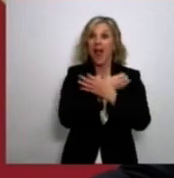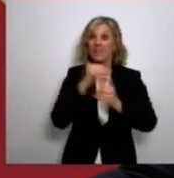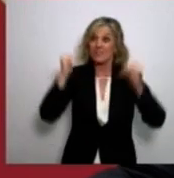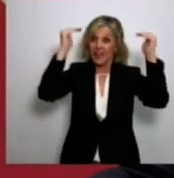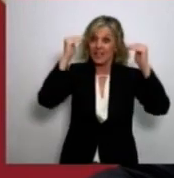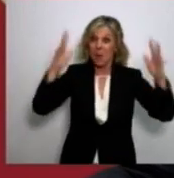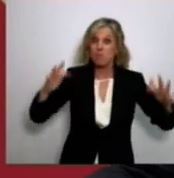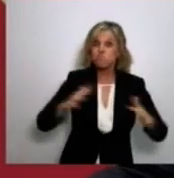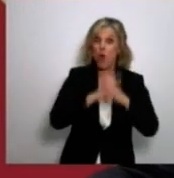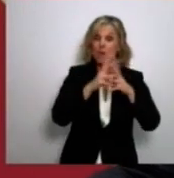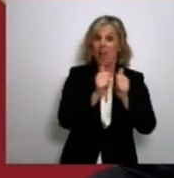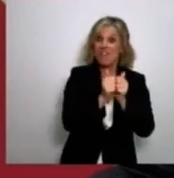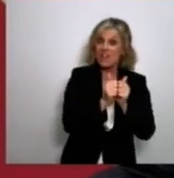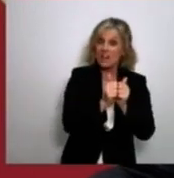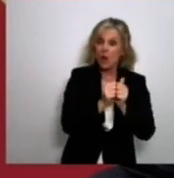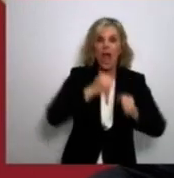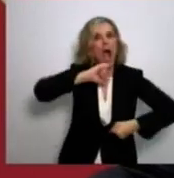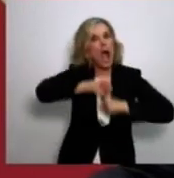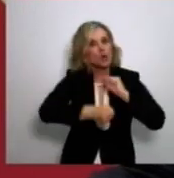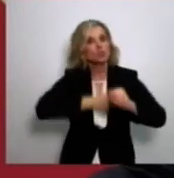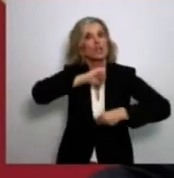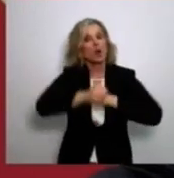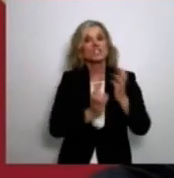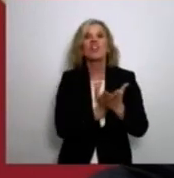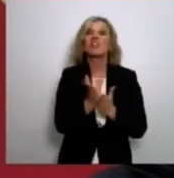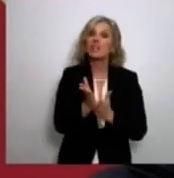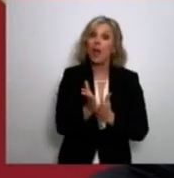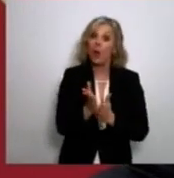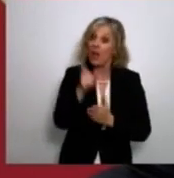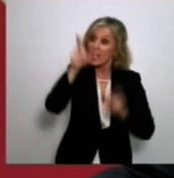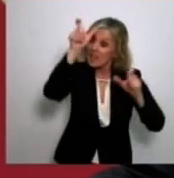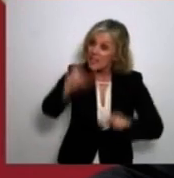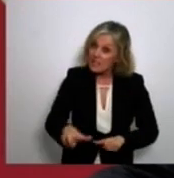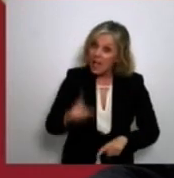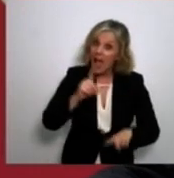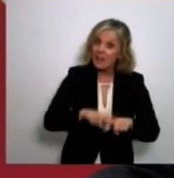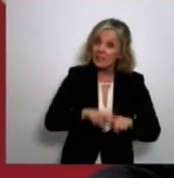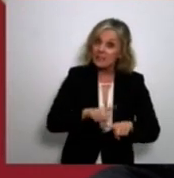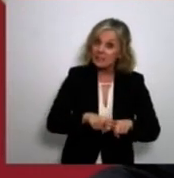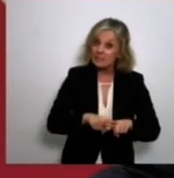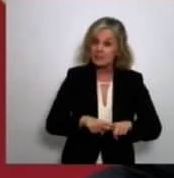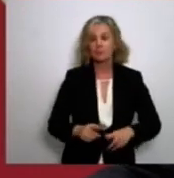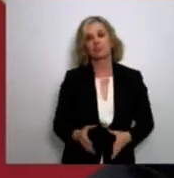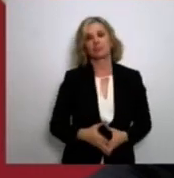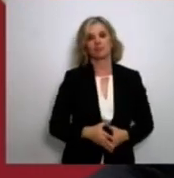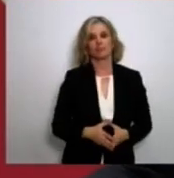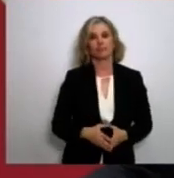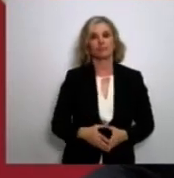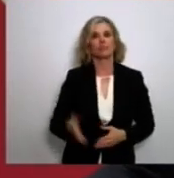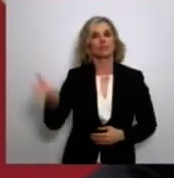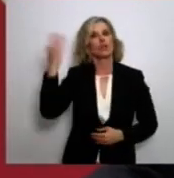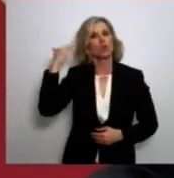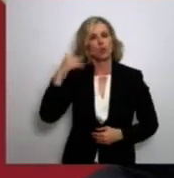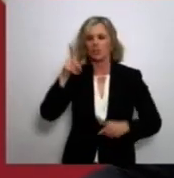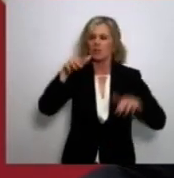δίκαιο. Τους αγκαλιάζουμε, αρκεί να είναι Έλληνες. Κανένας από αυτούς οι οποίοι υπηρέτησαν την επταετία,